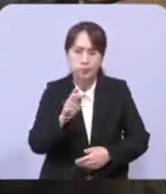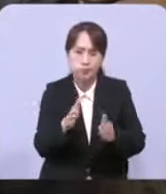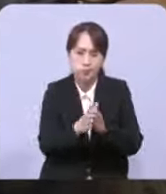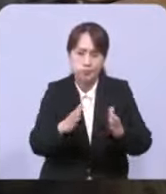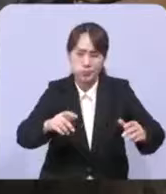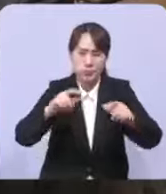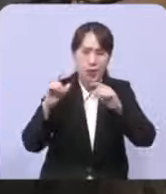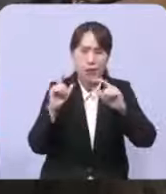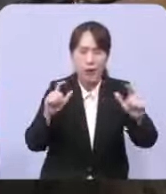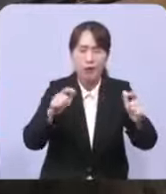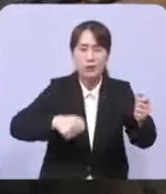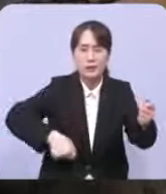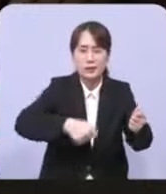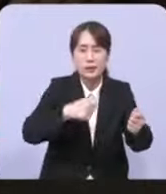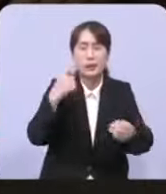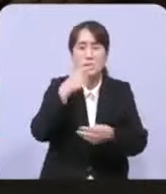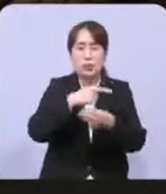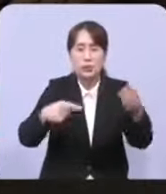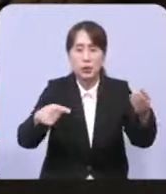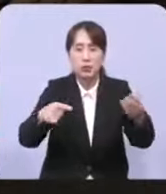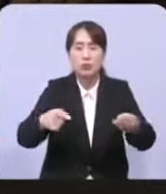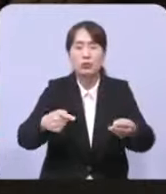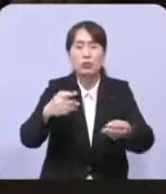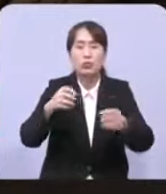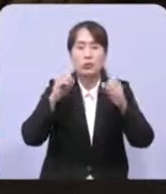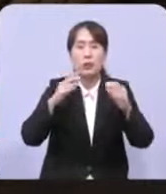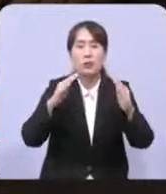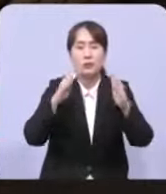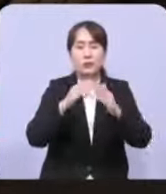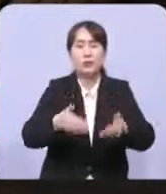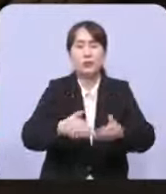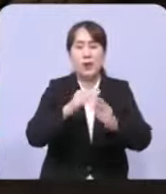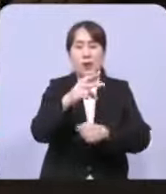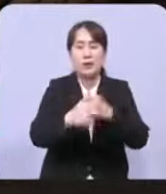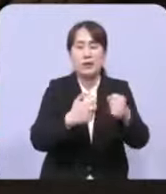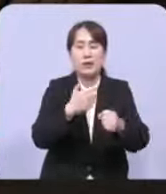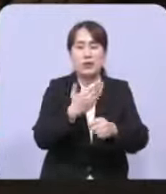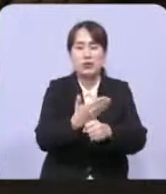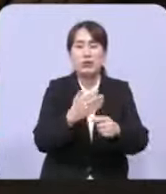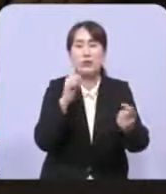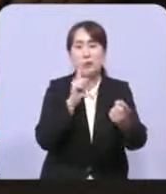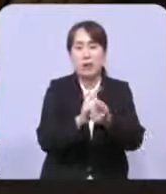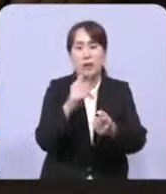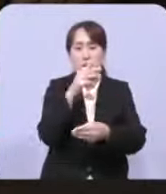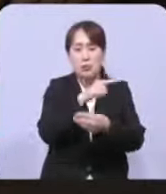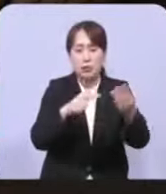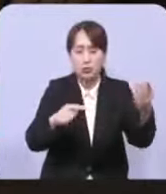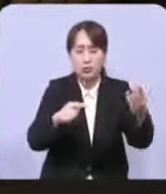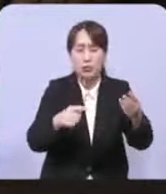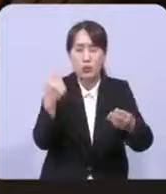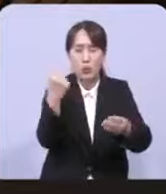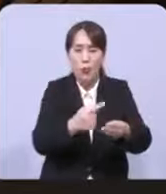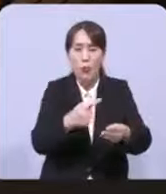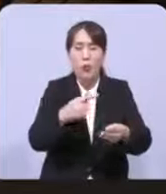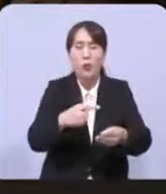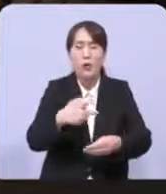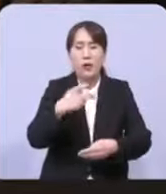알립니다. KBS 청주 개국 79주년을 맞아 청주를 찾은 KBS 교향악단의 공연